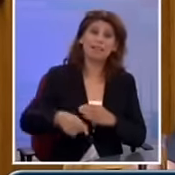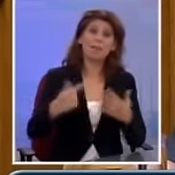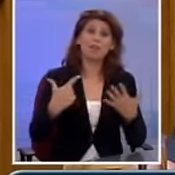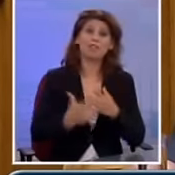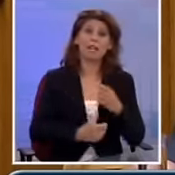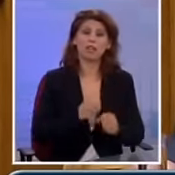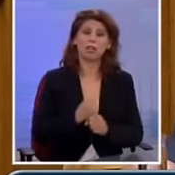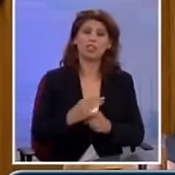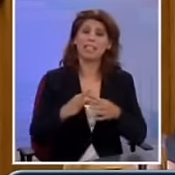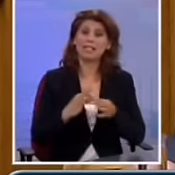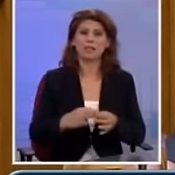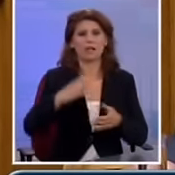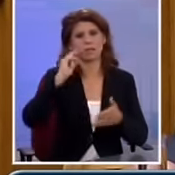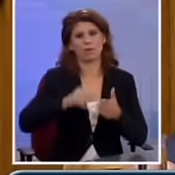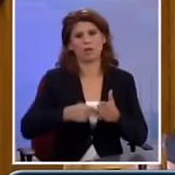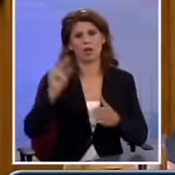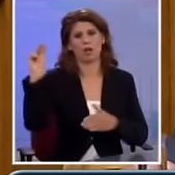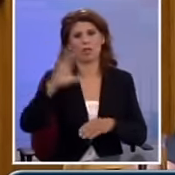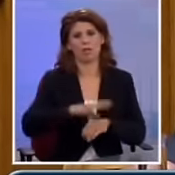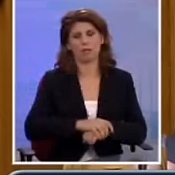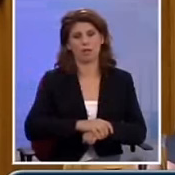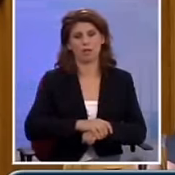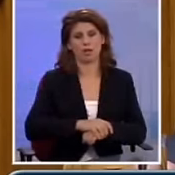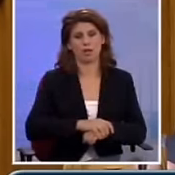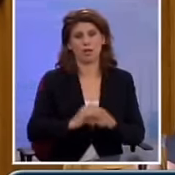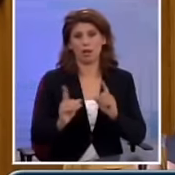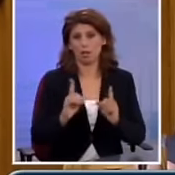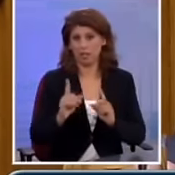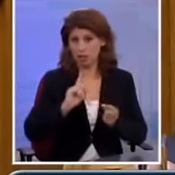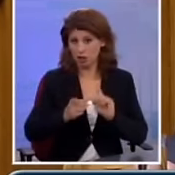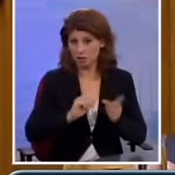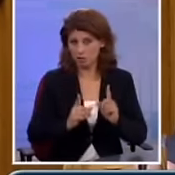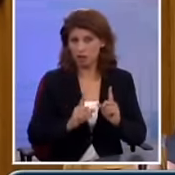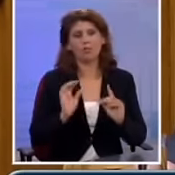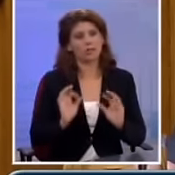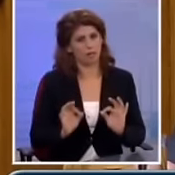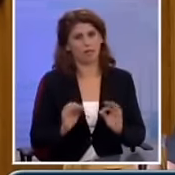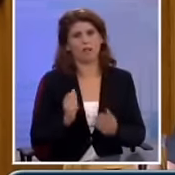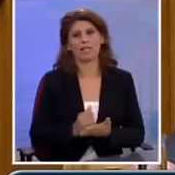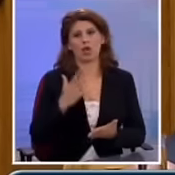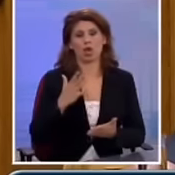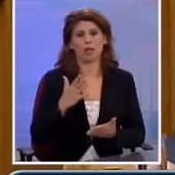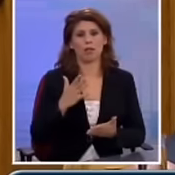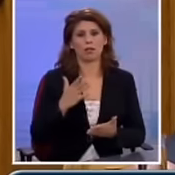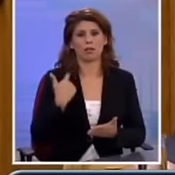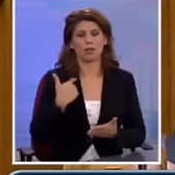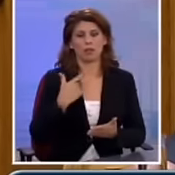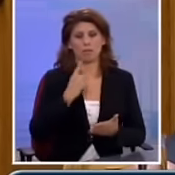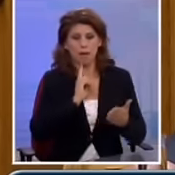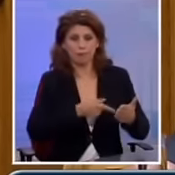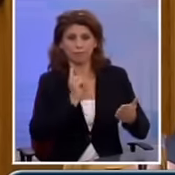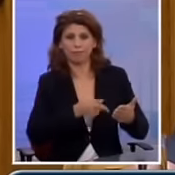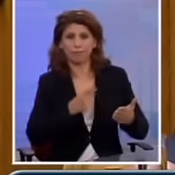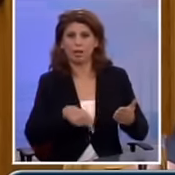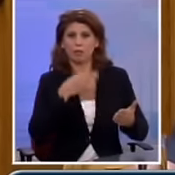η συνέχιση μνημονιακών δεσμεύσεων, αντίστοιχων συμφωνιών και βέβαια αξιολογήσεων με υπαγόρευση των